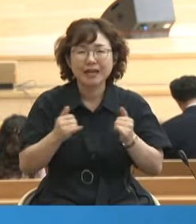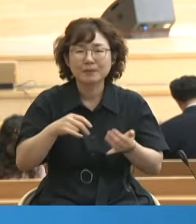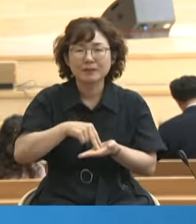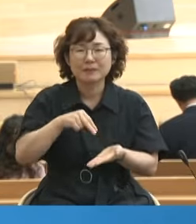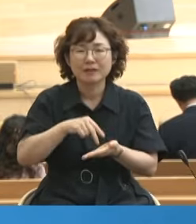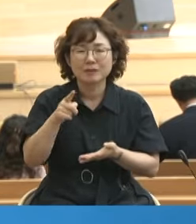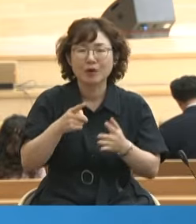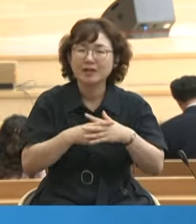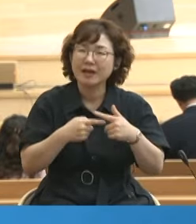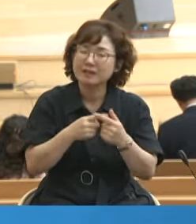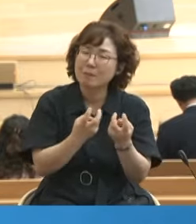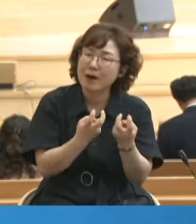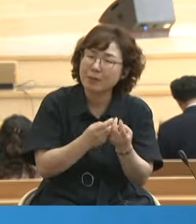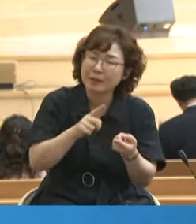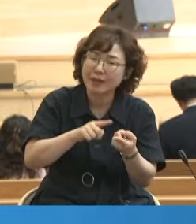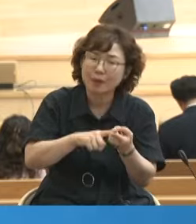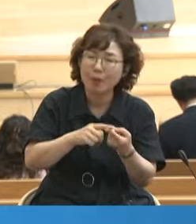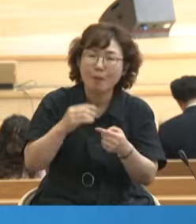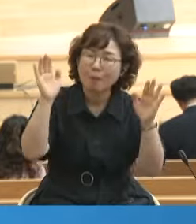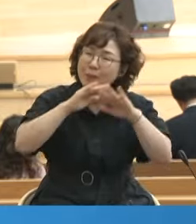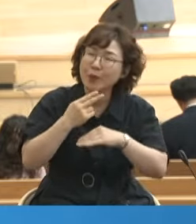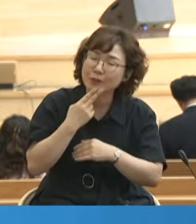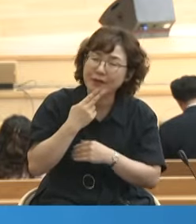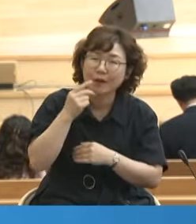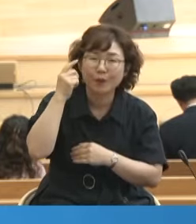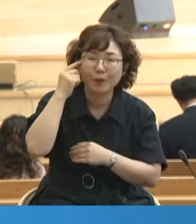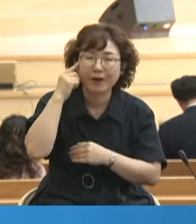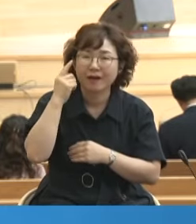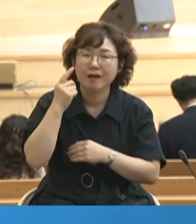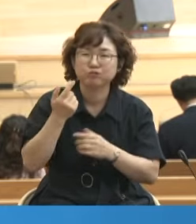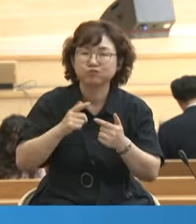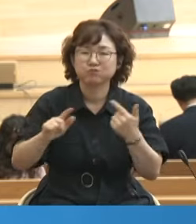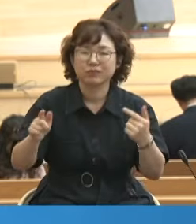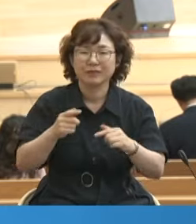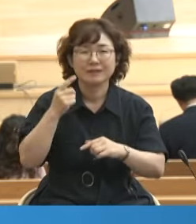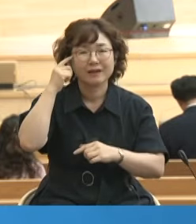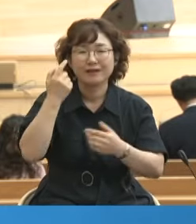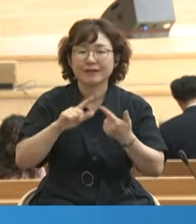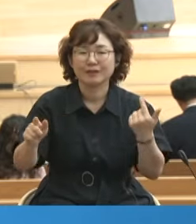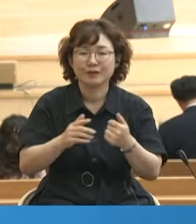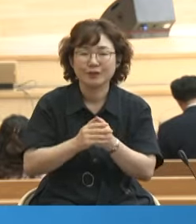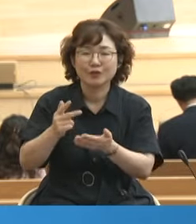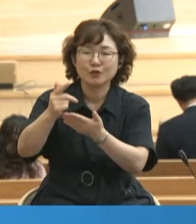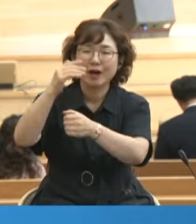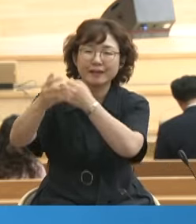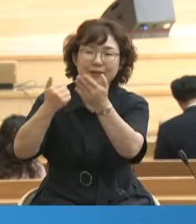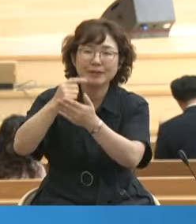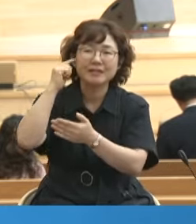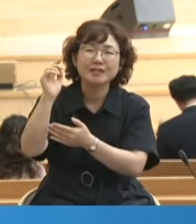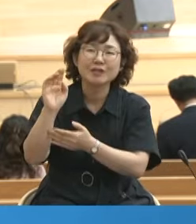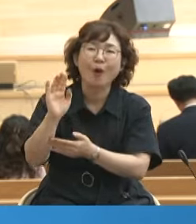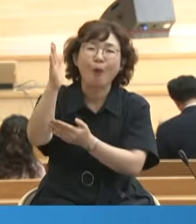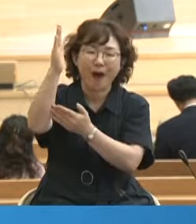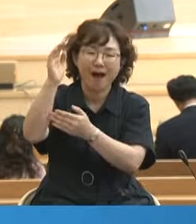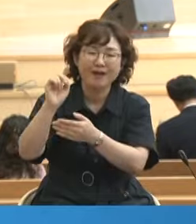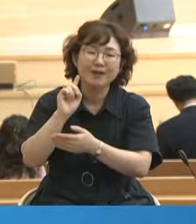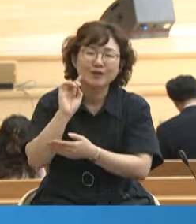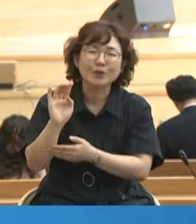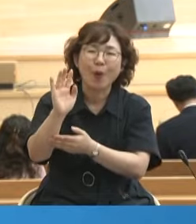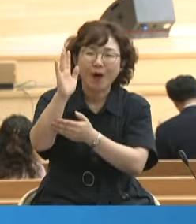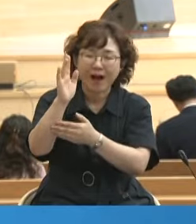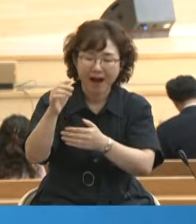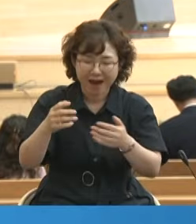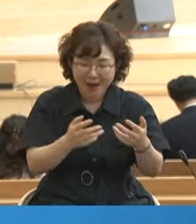이해하는 방식으로 밤이 없다. 주님의 영광 가운데 천국은